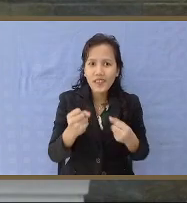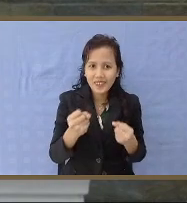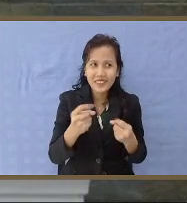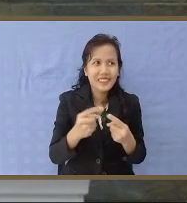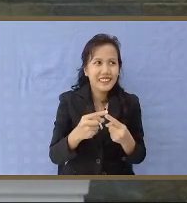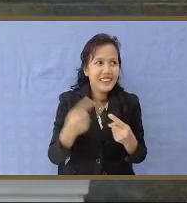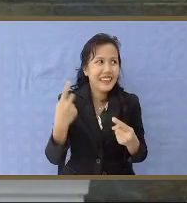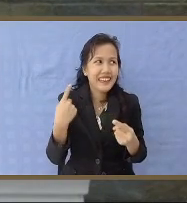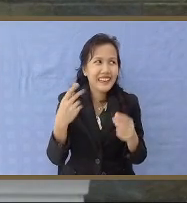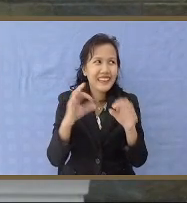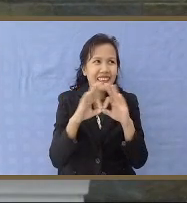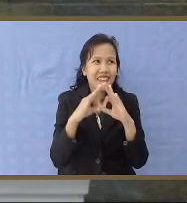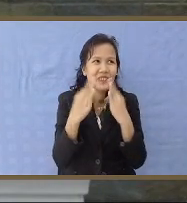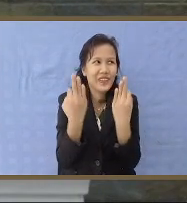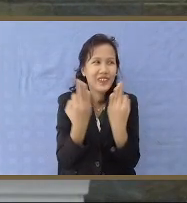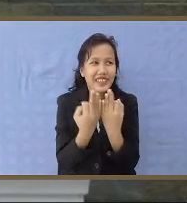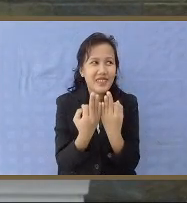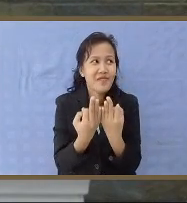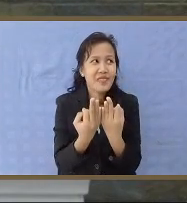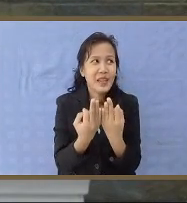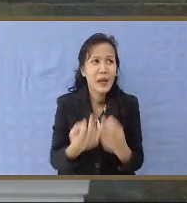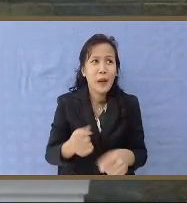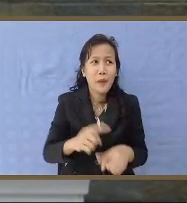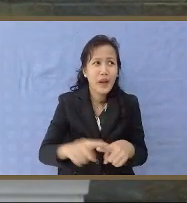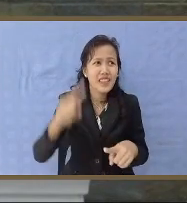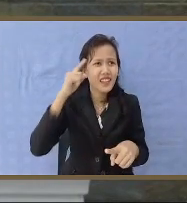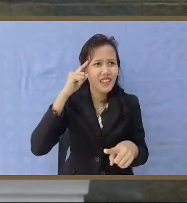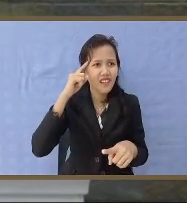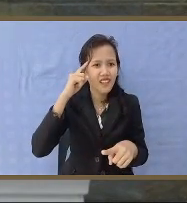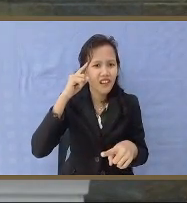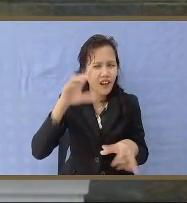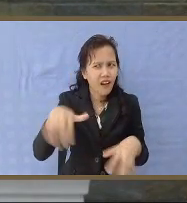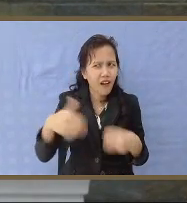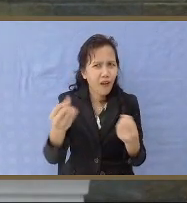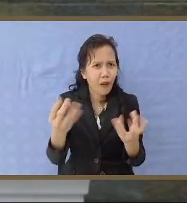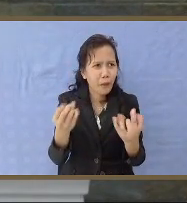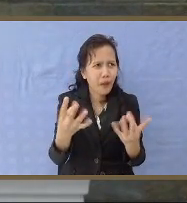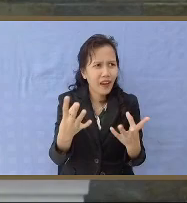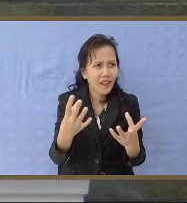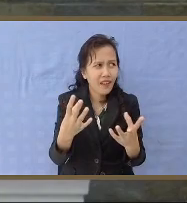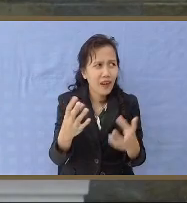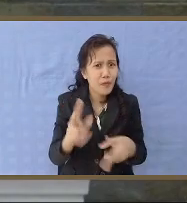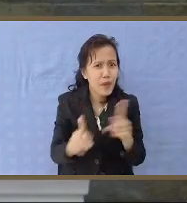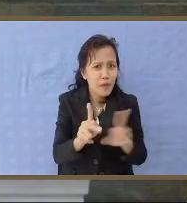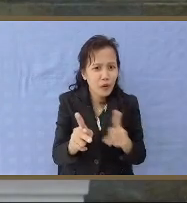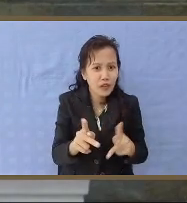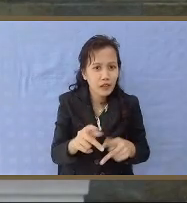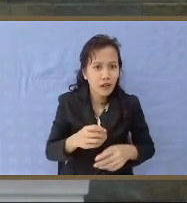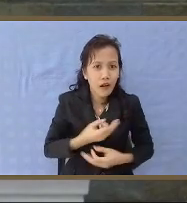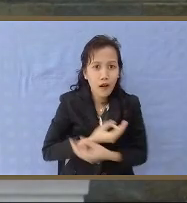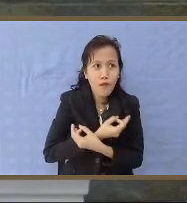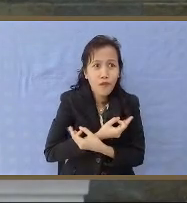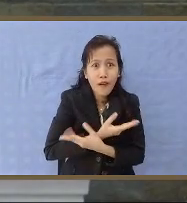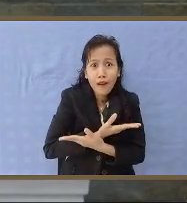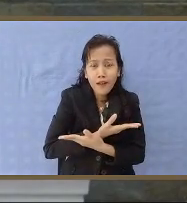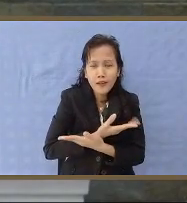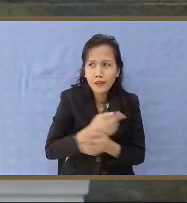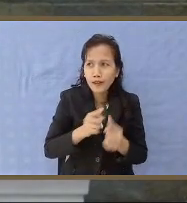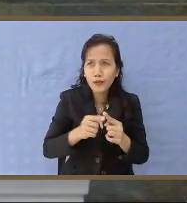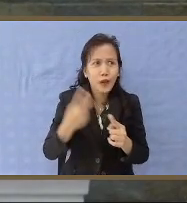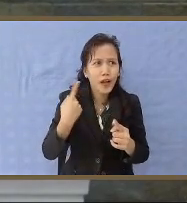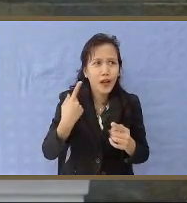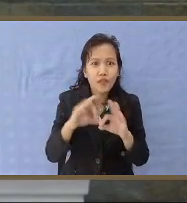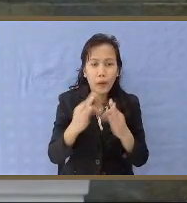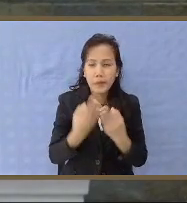Pero ilan ngayon ang mga taong takot na magpamilya? Kaya ngayon ang pinapauso ng Diablo, kapatid,